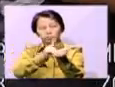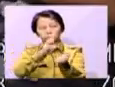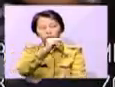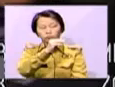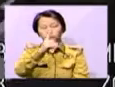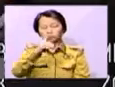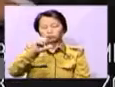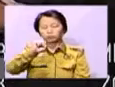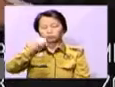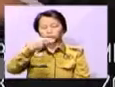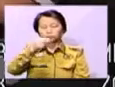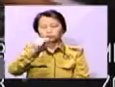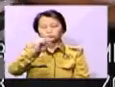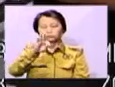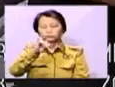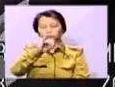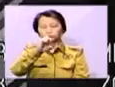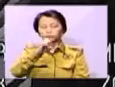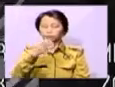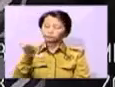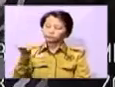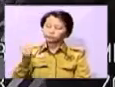Syafiee Abdullah.